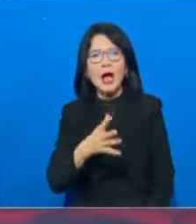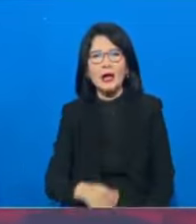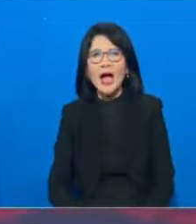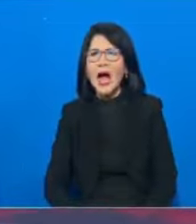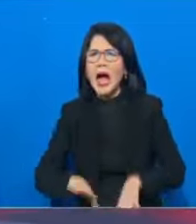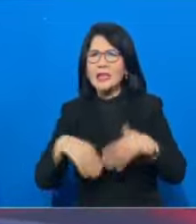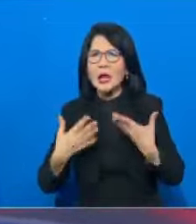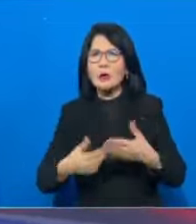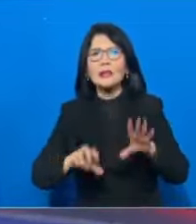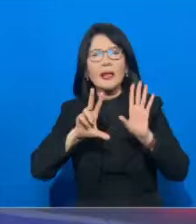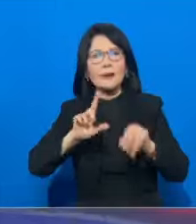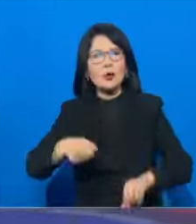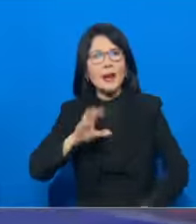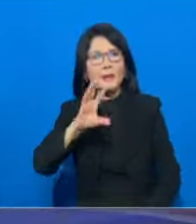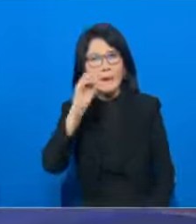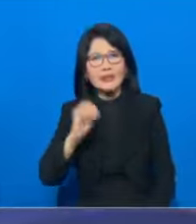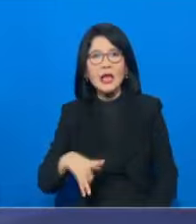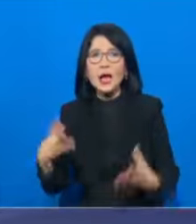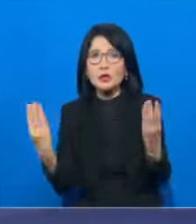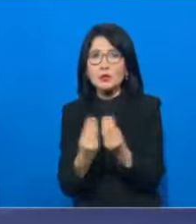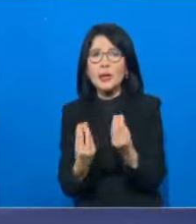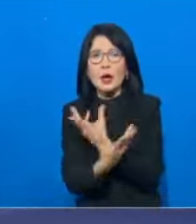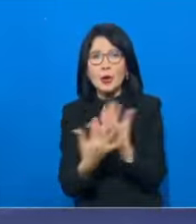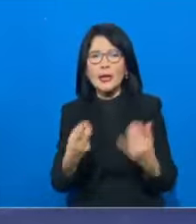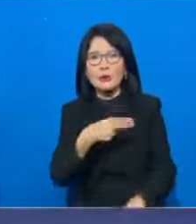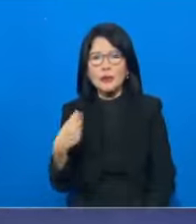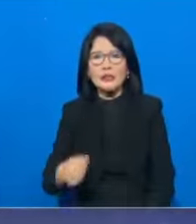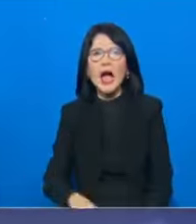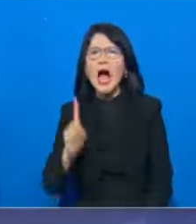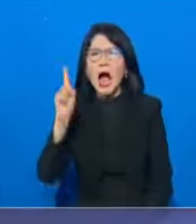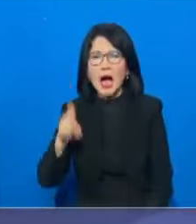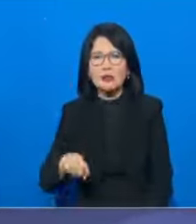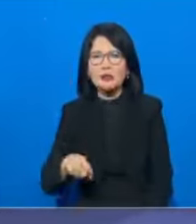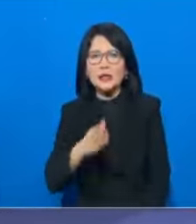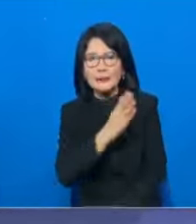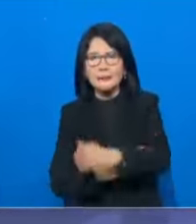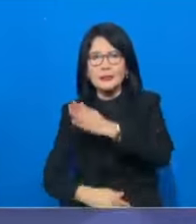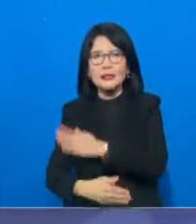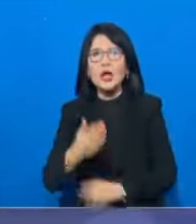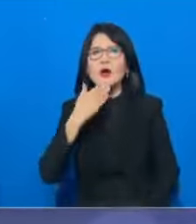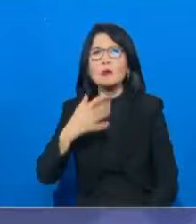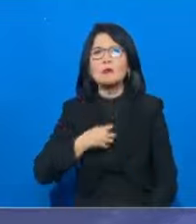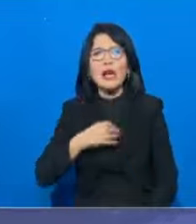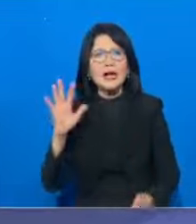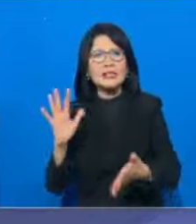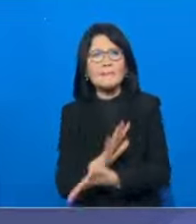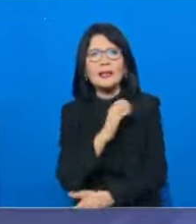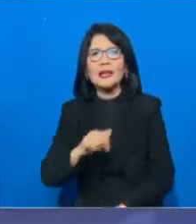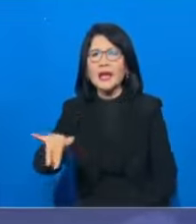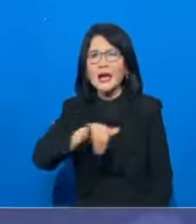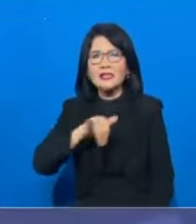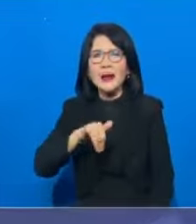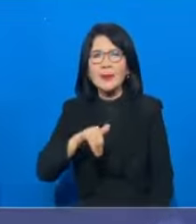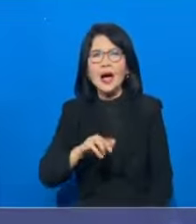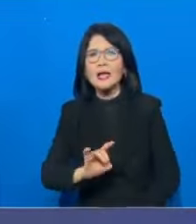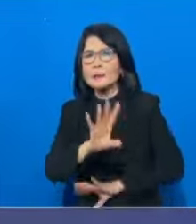sekitar 8,5% dari jumlah penduduk Indonesia sudah sepatutnya penyandang disabilitas mempunyai peluang yang sama di berbagai